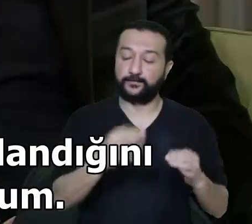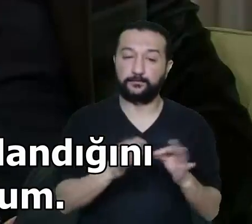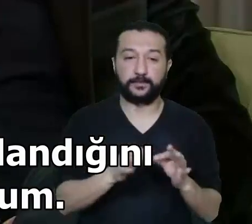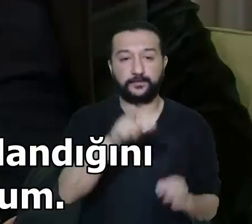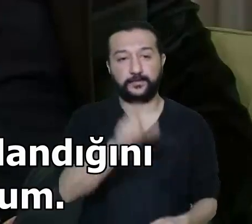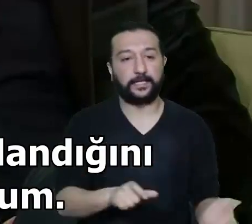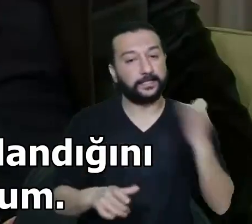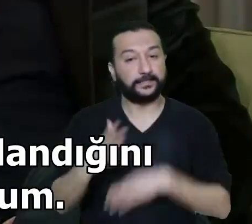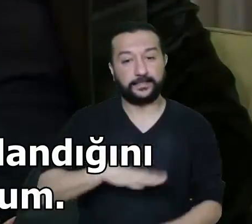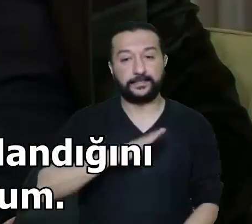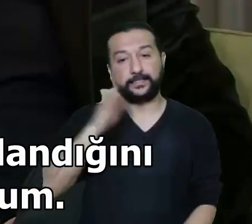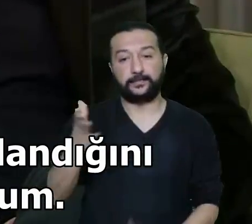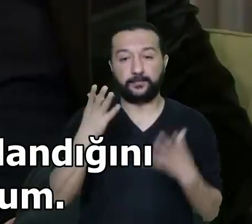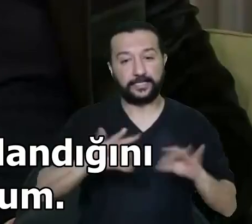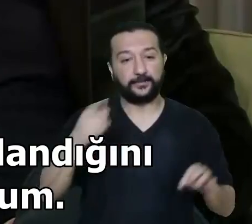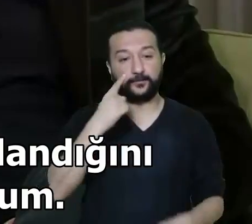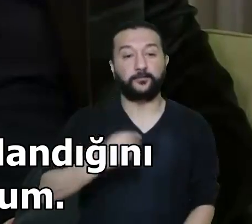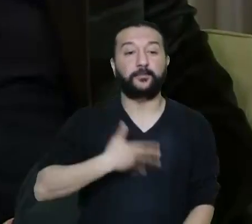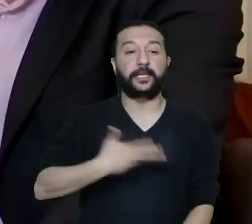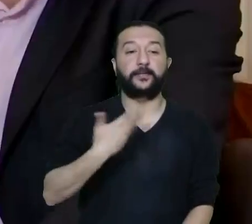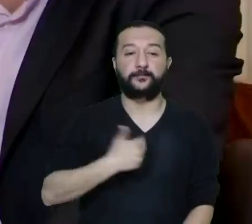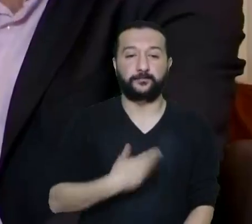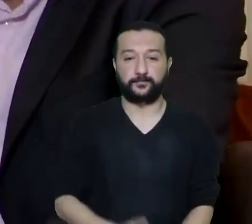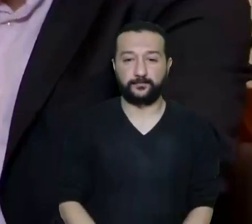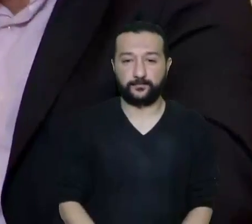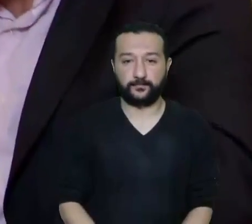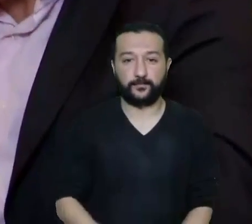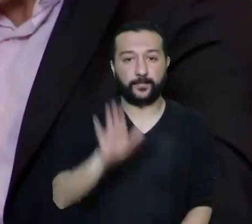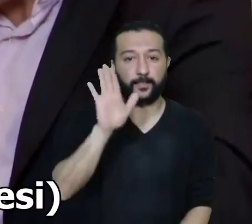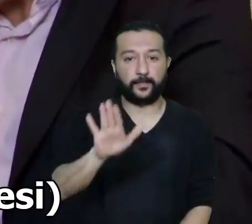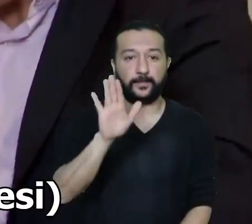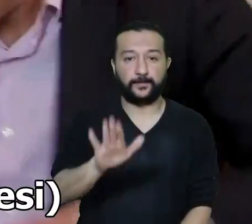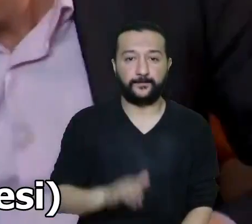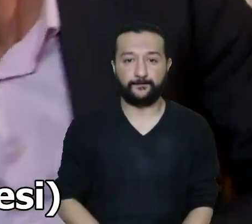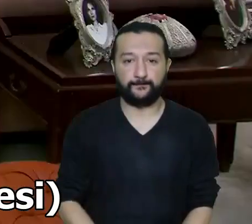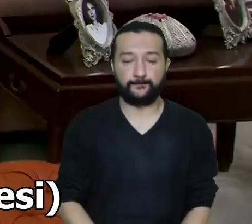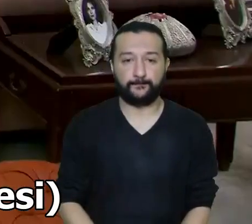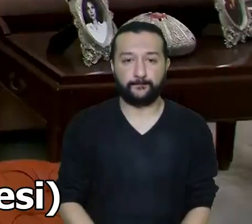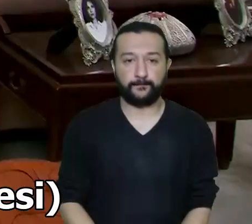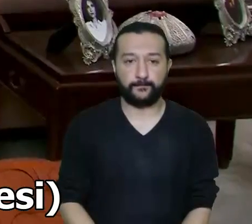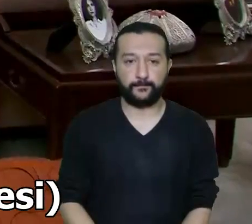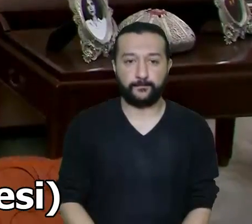Biricik. Hadi istersen gidelim. Nasıl hazırlandın? Gerçekten çok merak ediyorum. Durun!